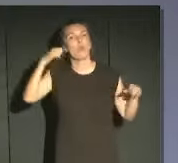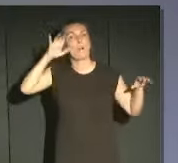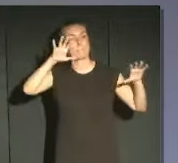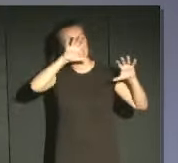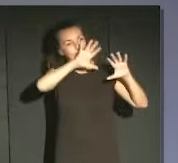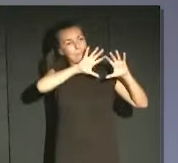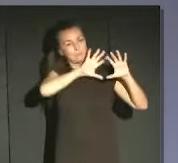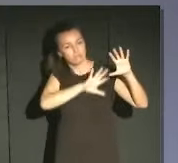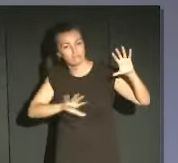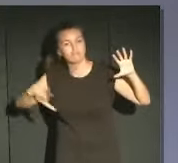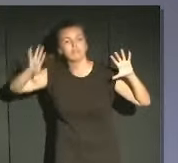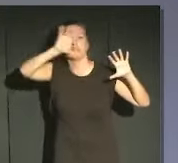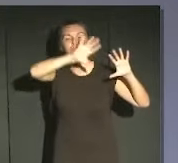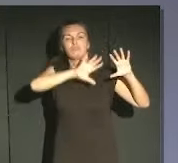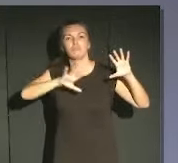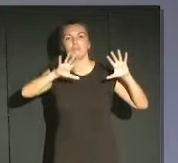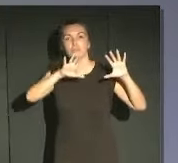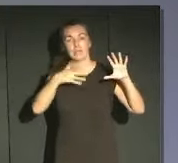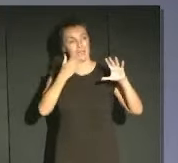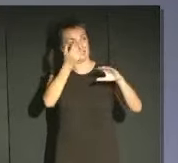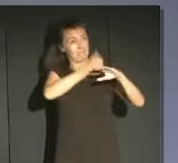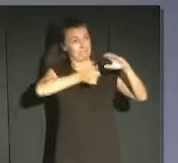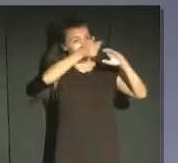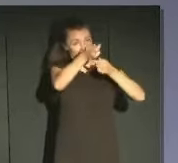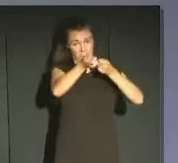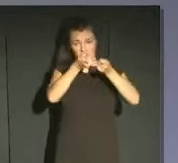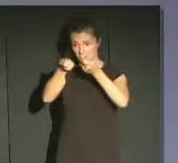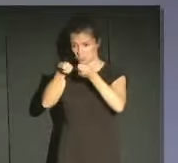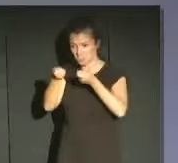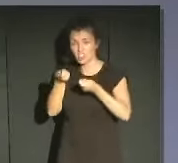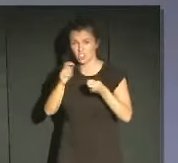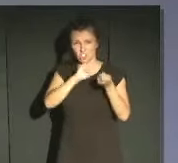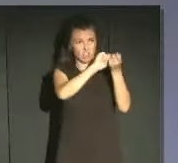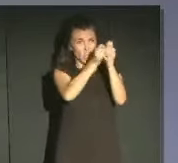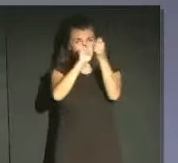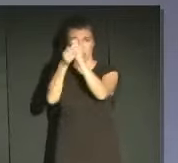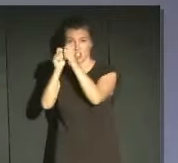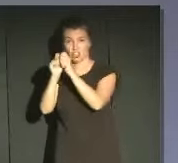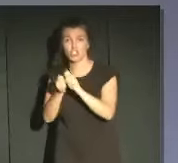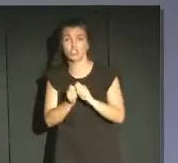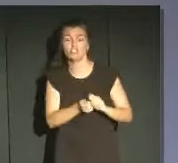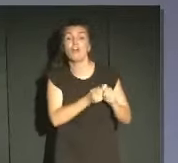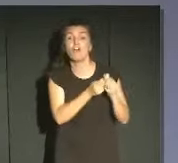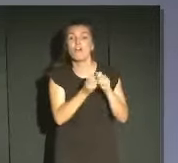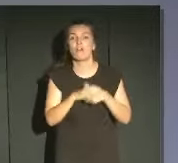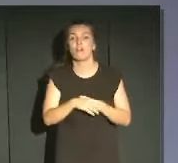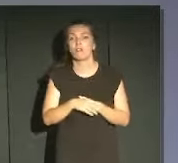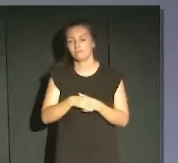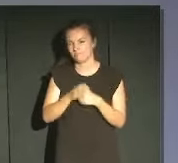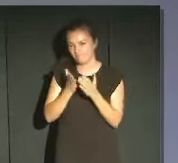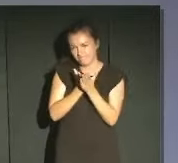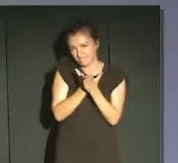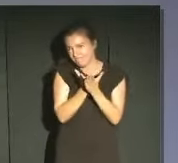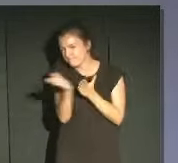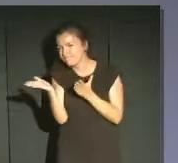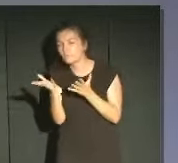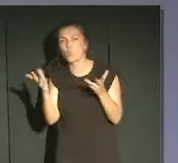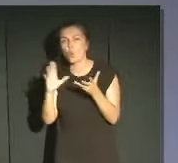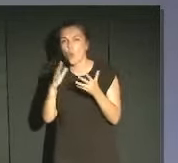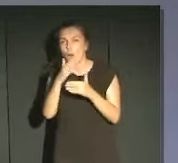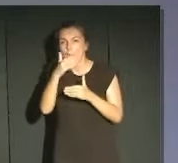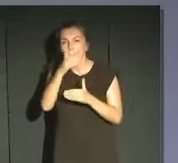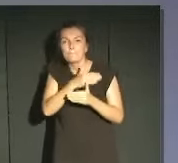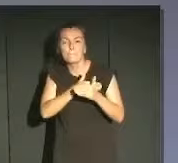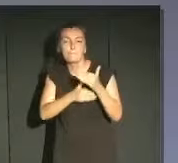change ses dirigeants et choisissent la voix du progrès la voix du respect la